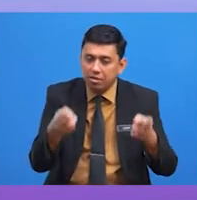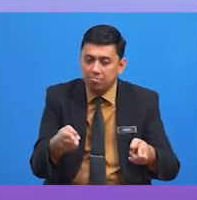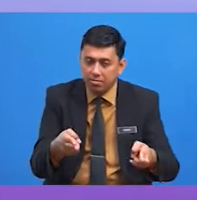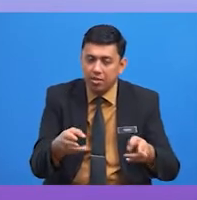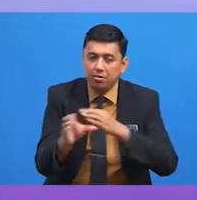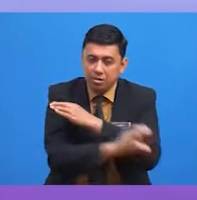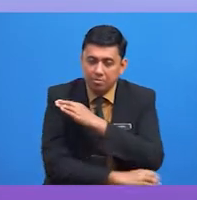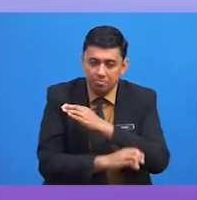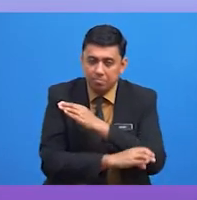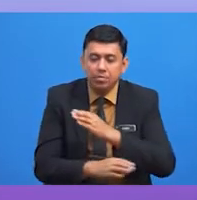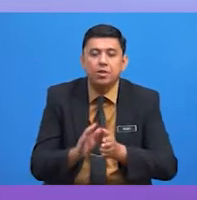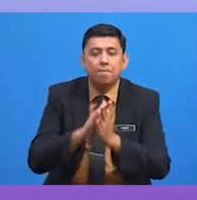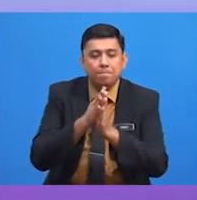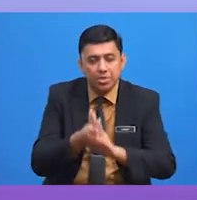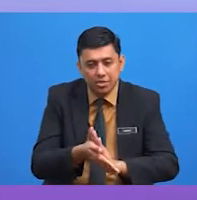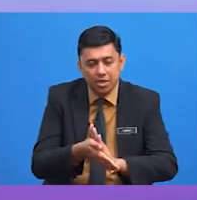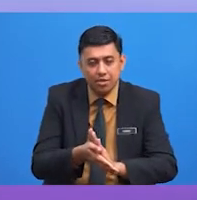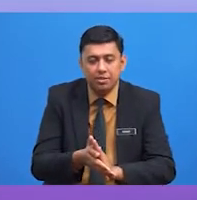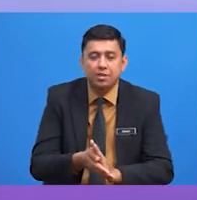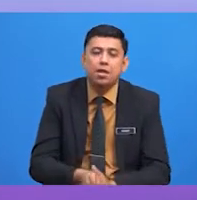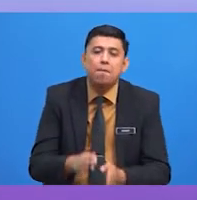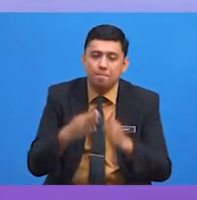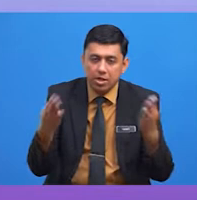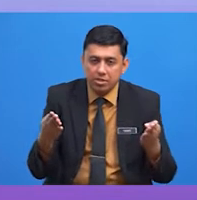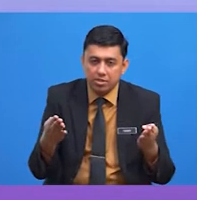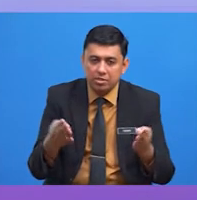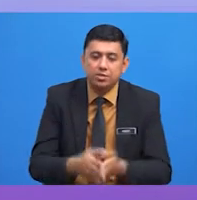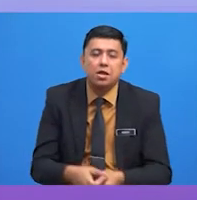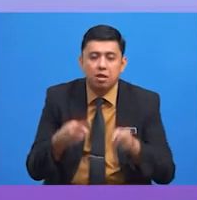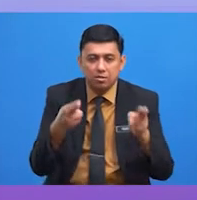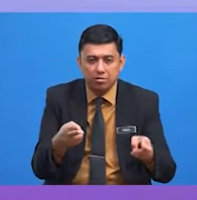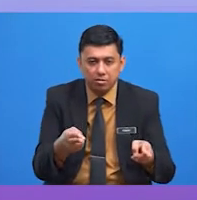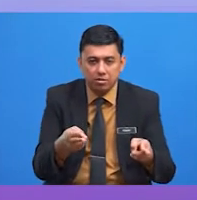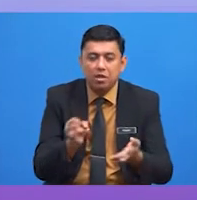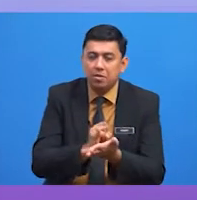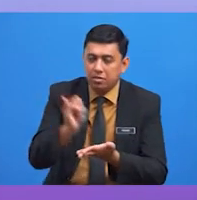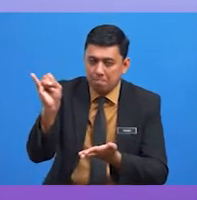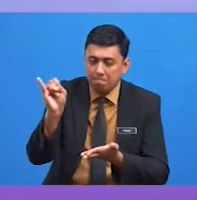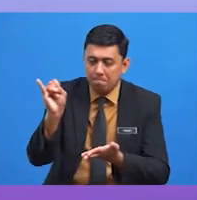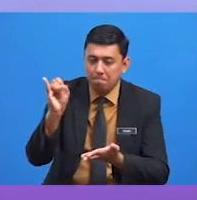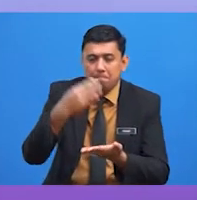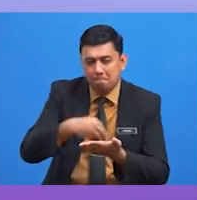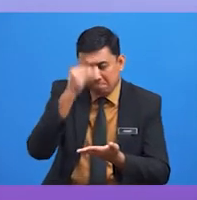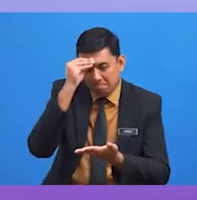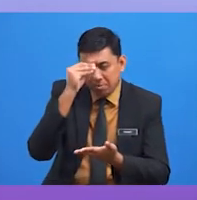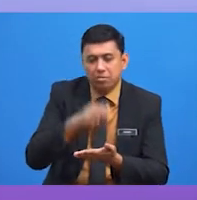juga menjadi bahasa pengantar di institusi pengajian